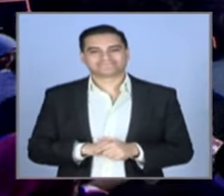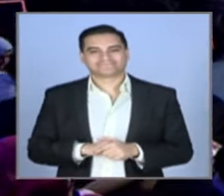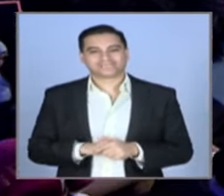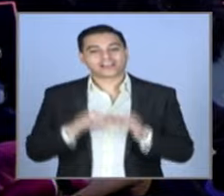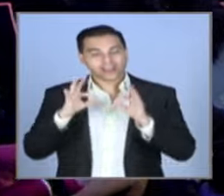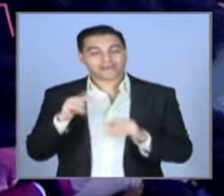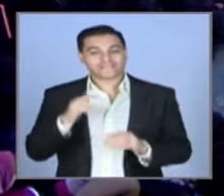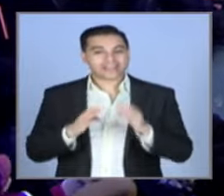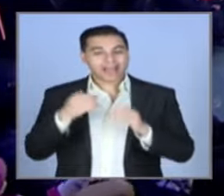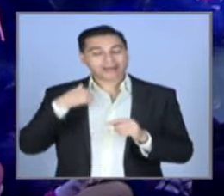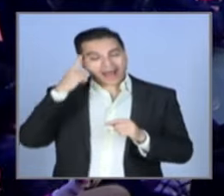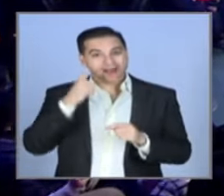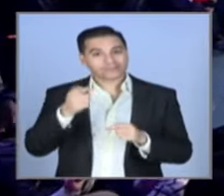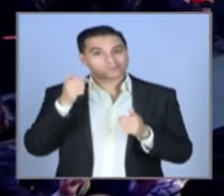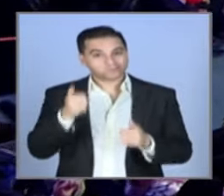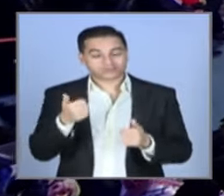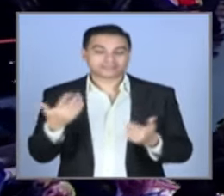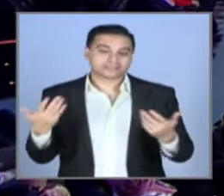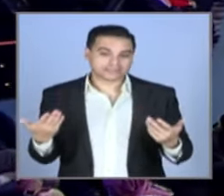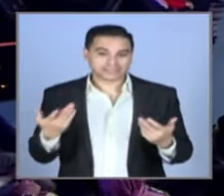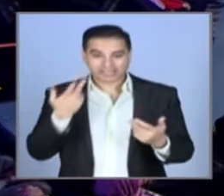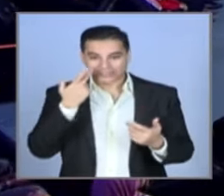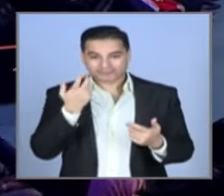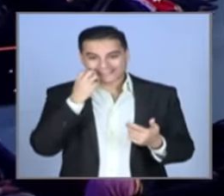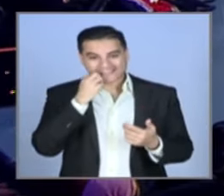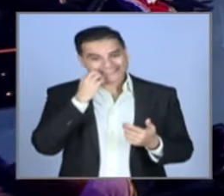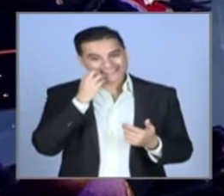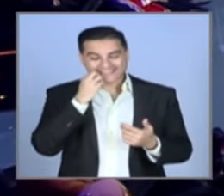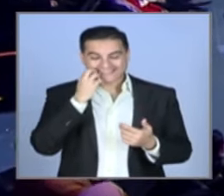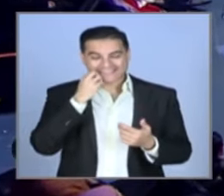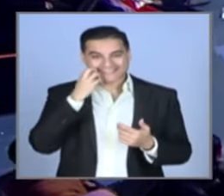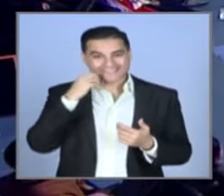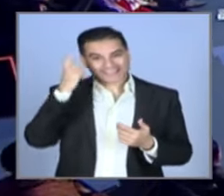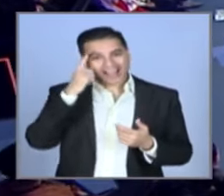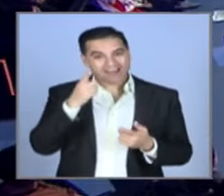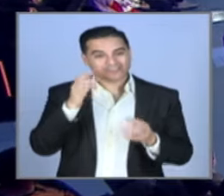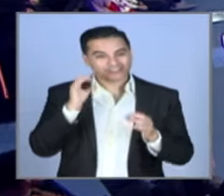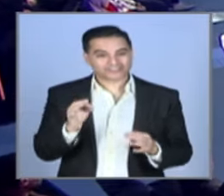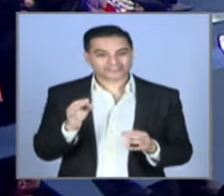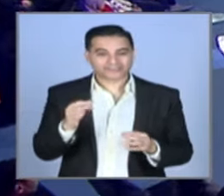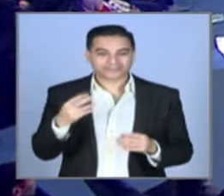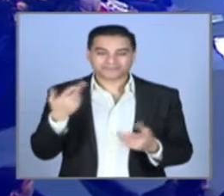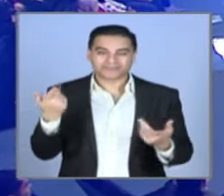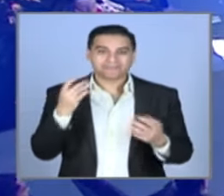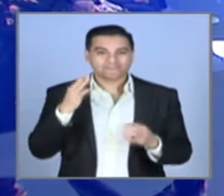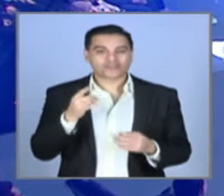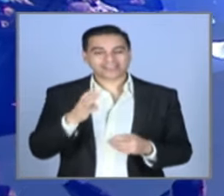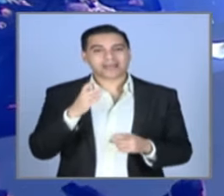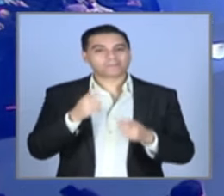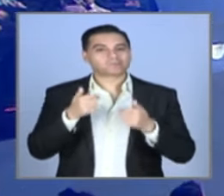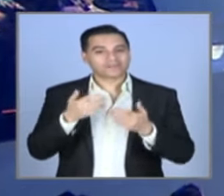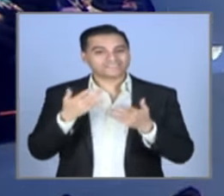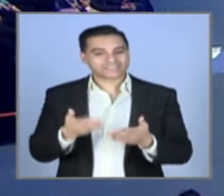طبعاً في إجابات أنا عارف إنها عندك دلوقتي، يعني بتعيد الذاكرة، وأكيد في إجابات موجودة.